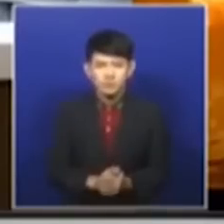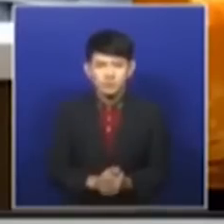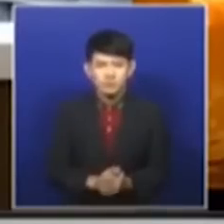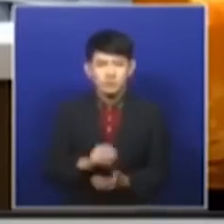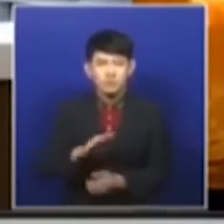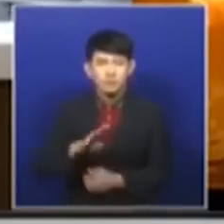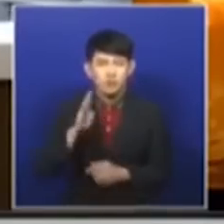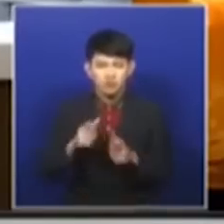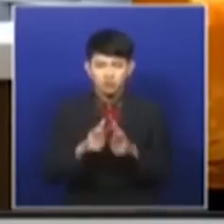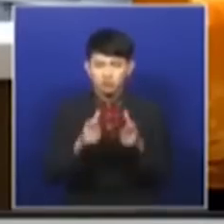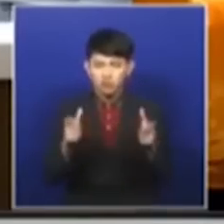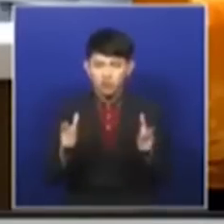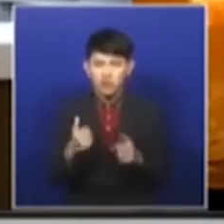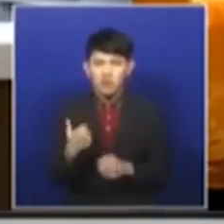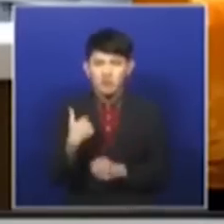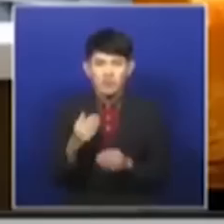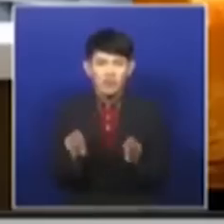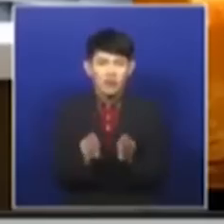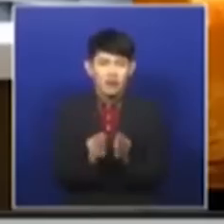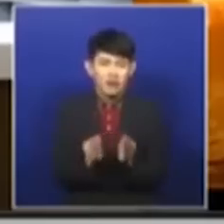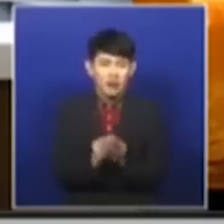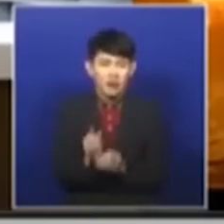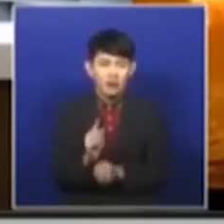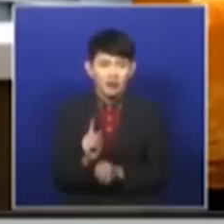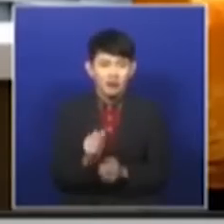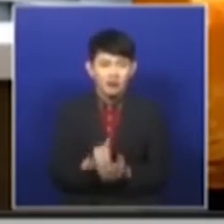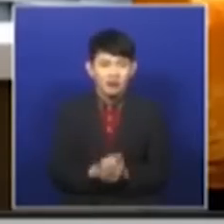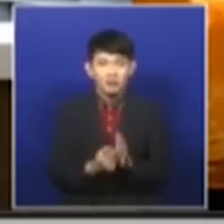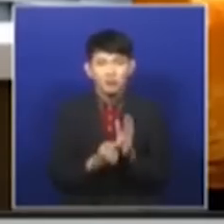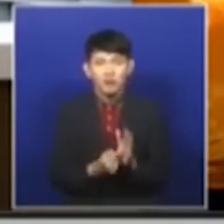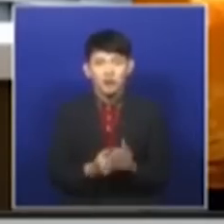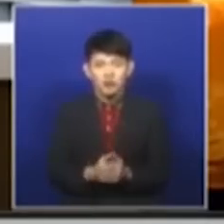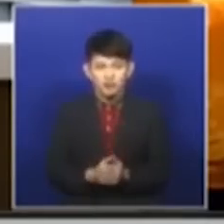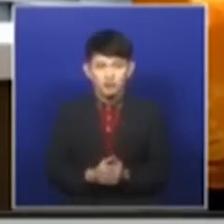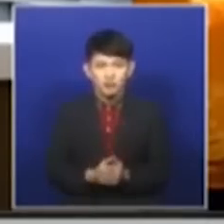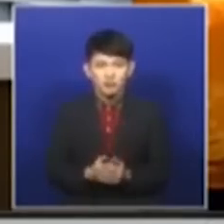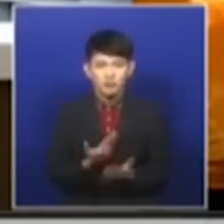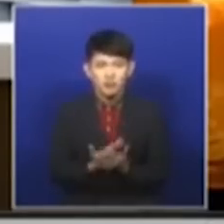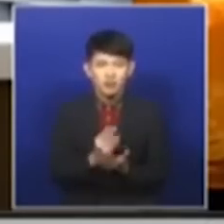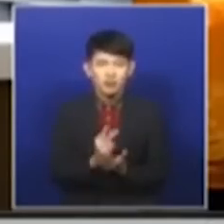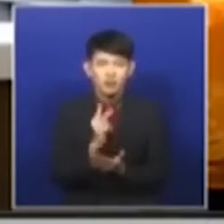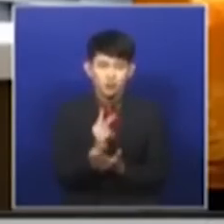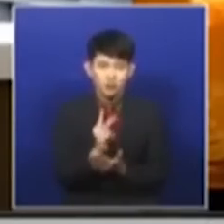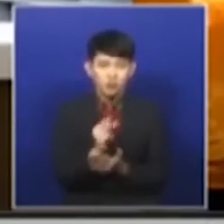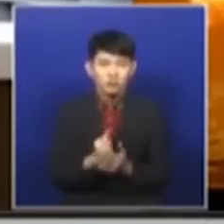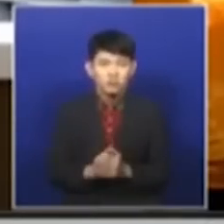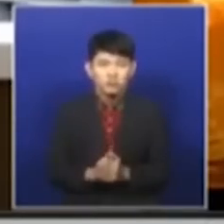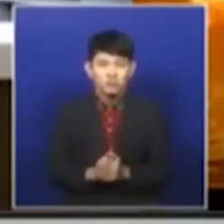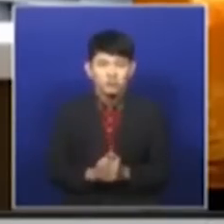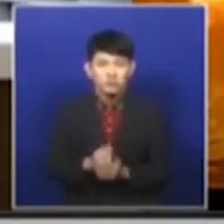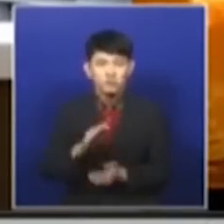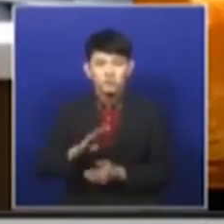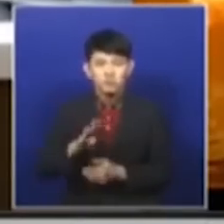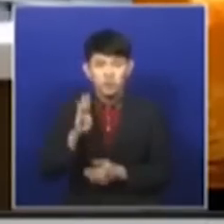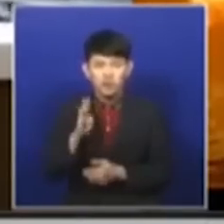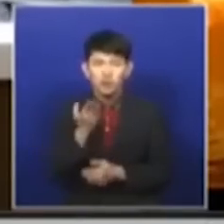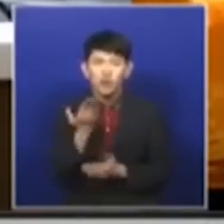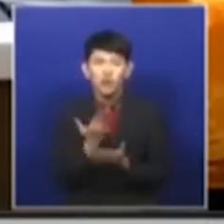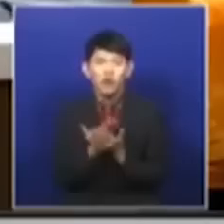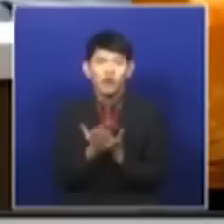บริษัทใหญ่มีแต้มต่อมากมายครับไม่ว่าจะเป็นช่องทางในการกู้เงินบริษัทใหญ่